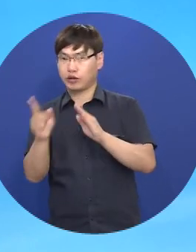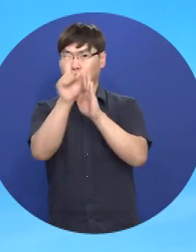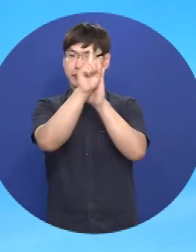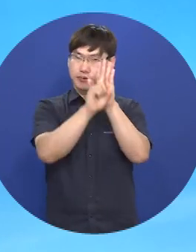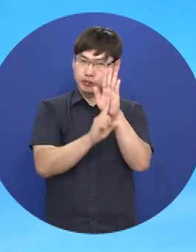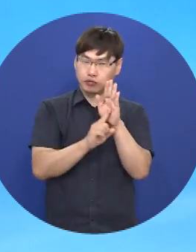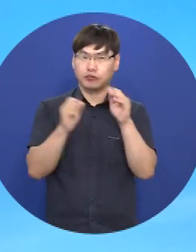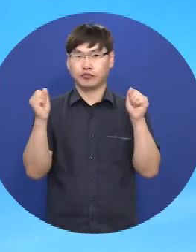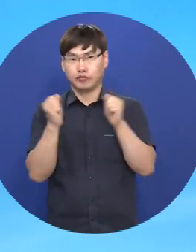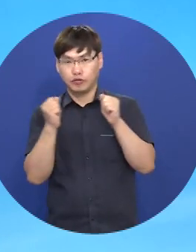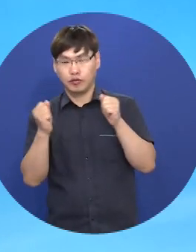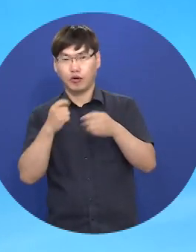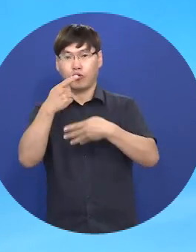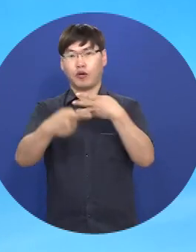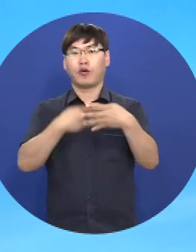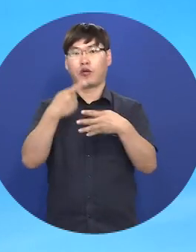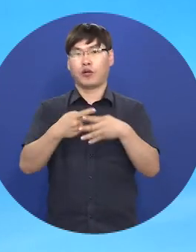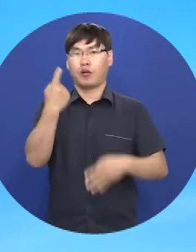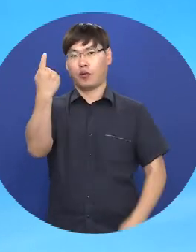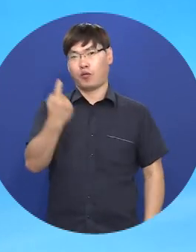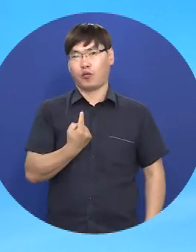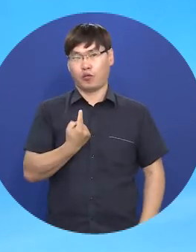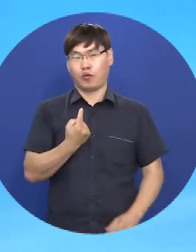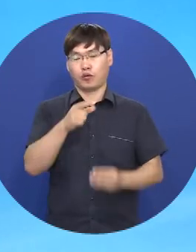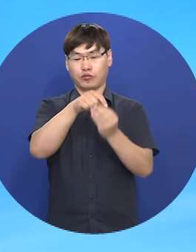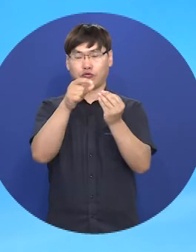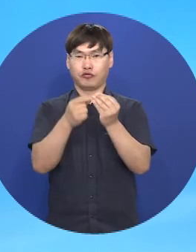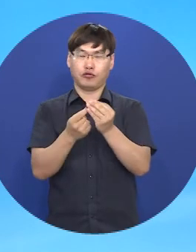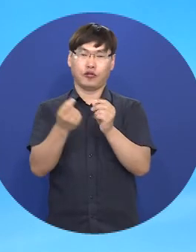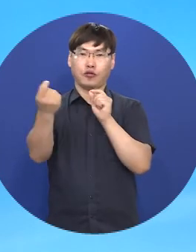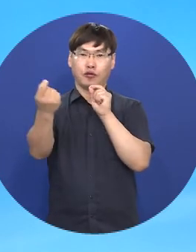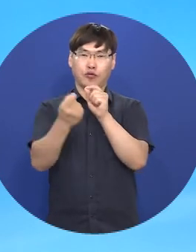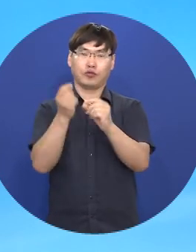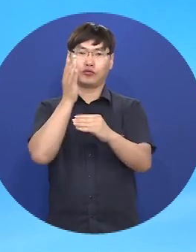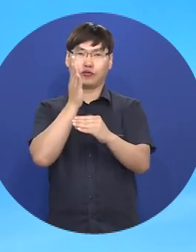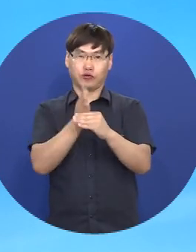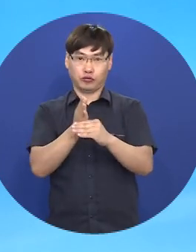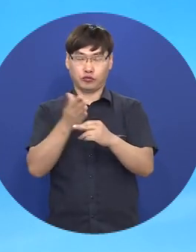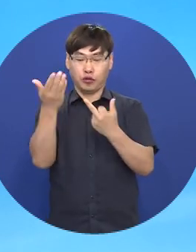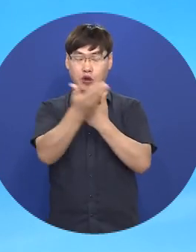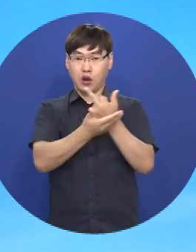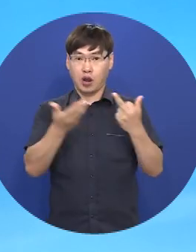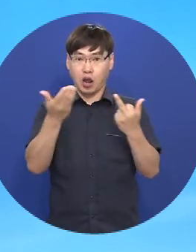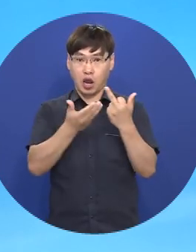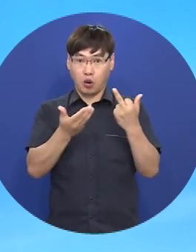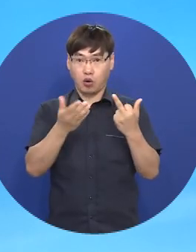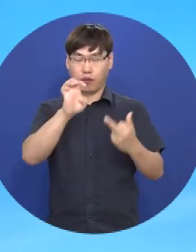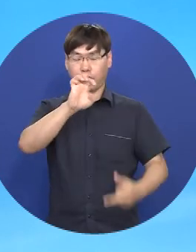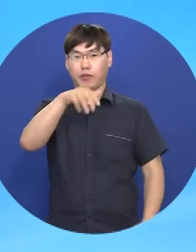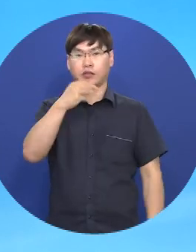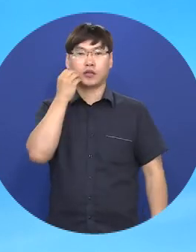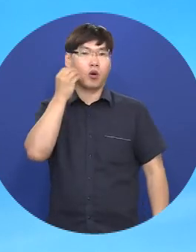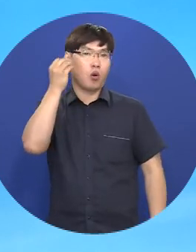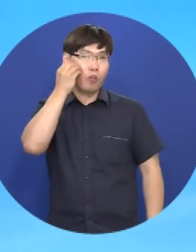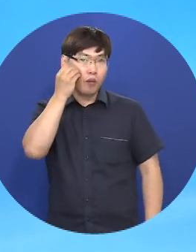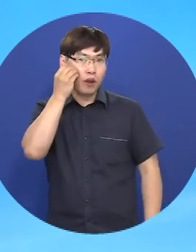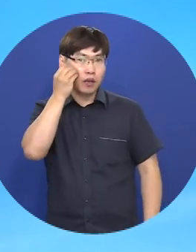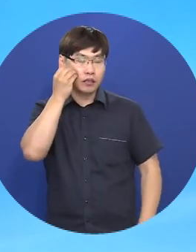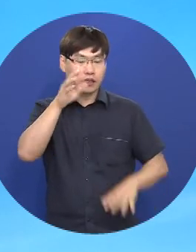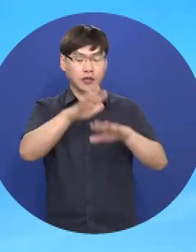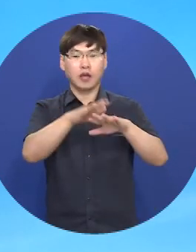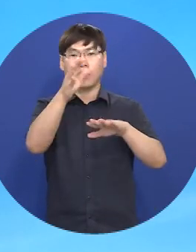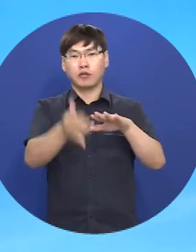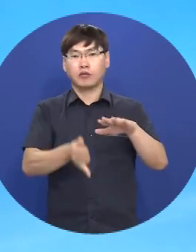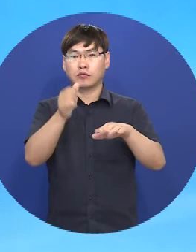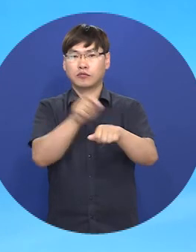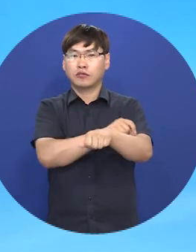함께 풍성한 추석 명절이 다가오고 있습니다. 한가위를 맞아 강원 평창몰에서는 선물하기 좋은 농특산물을